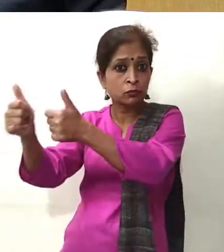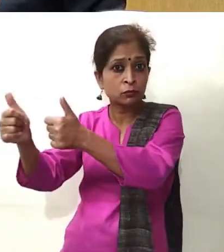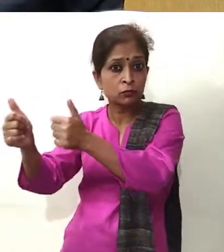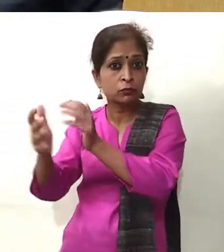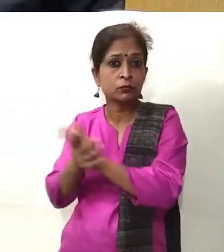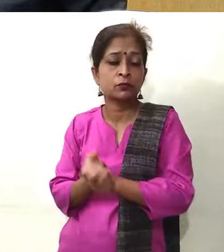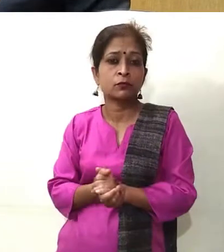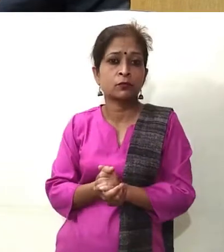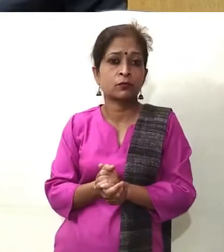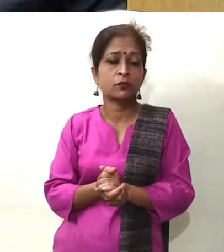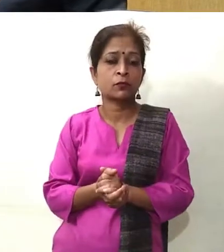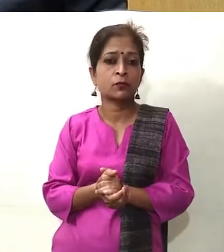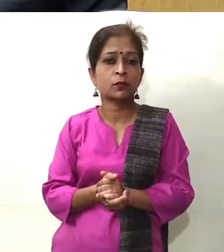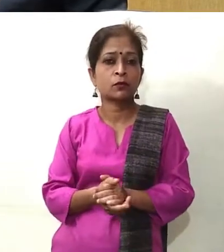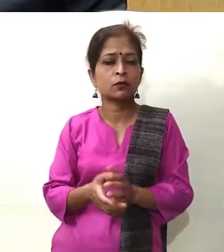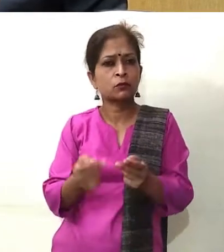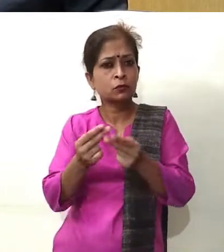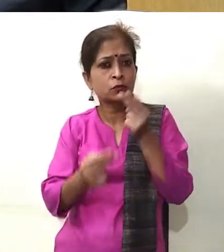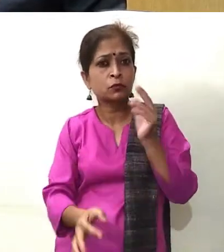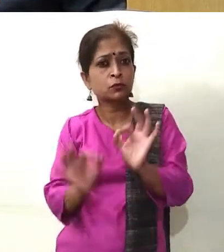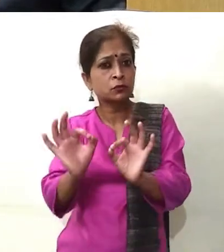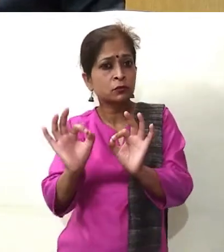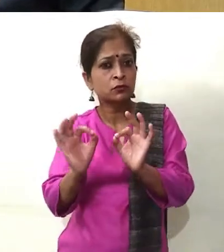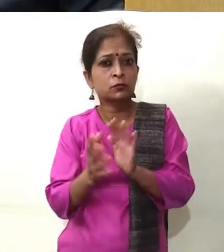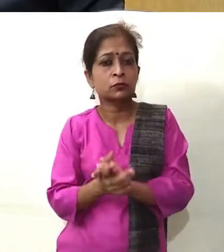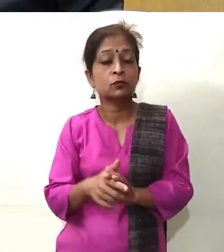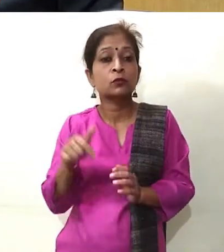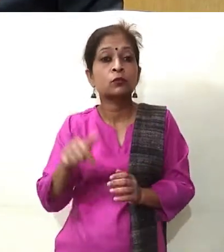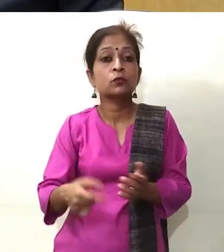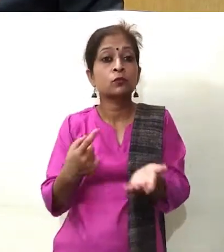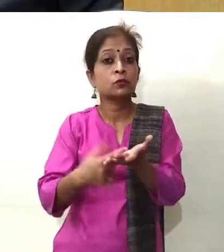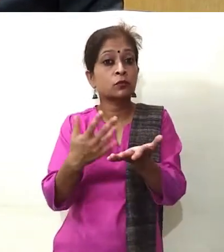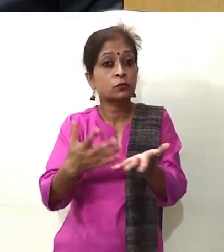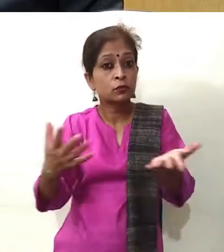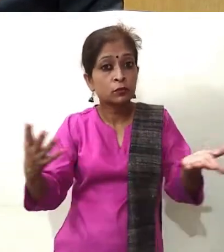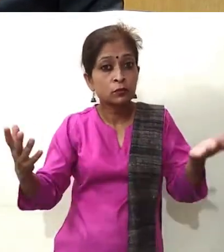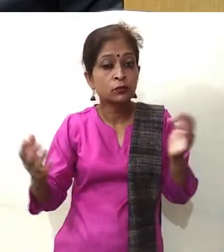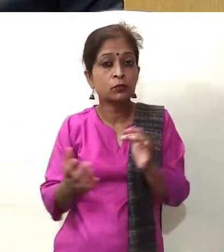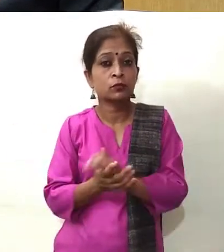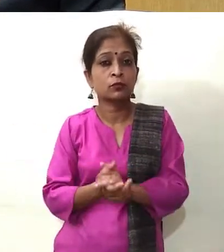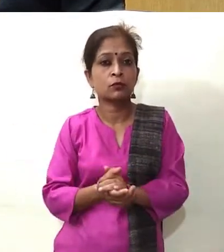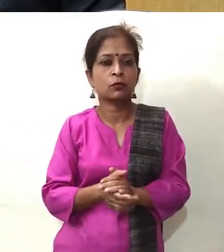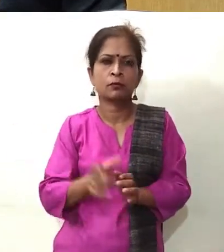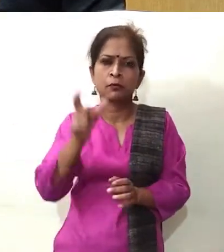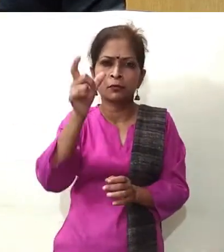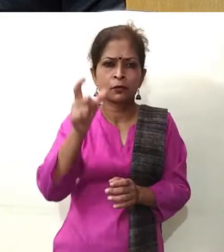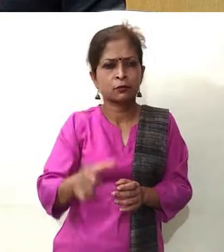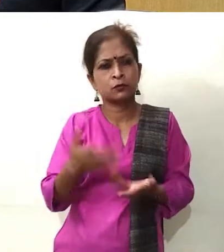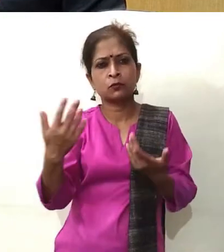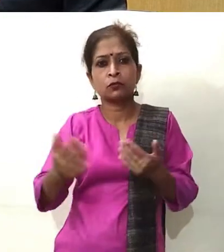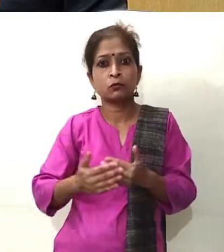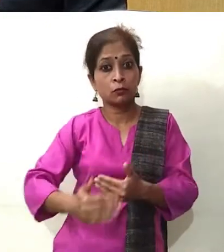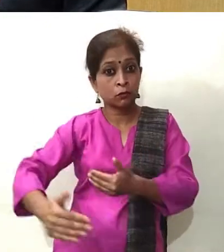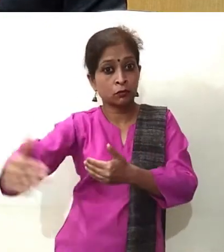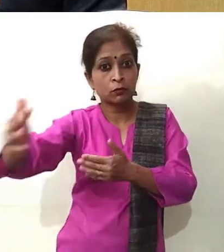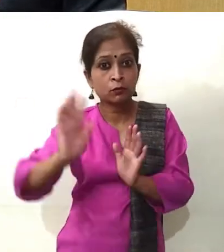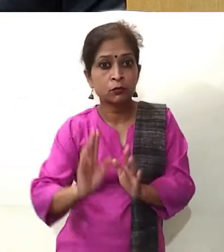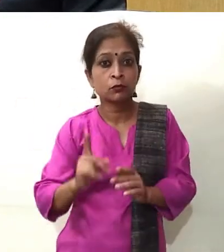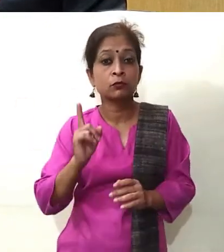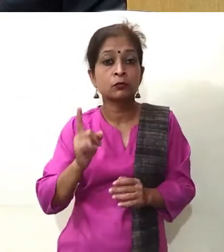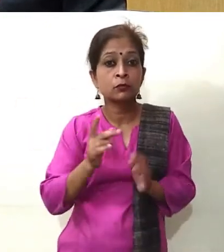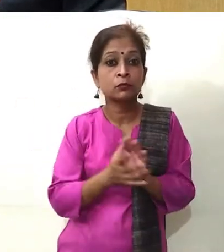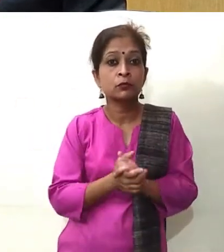तो ये कहानी मुझे बड़ी प्रिय लगती है, इसलिए क्योंकि संसाधनों के साथ तो कोई एक व्यक्ति बहुत आगे भले ही बढ़ जाए, बिल्कुल।